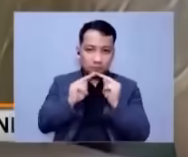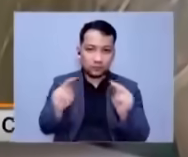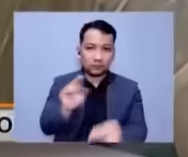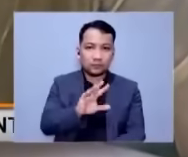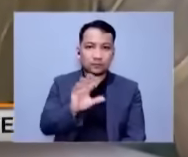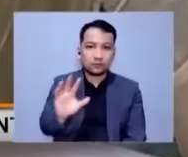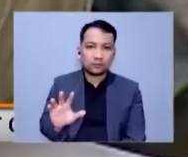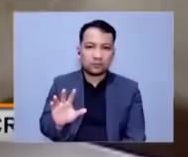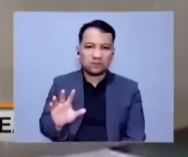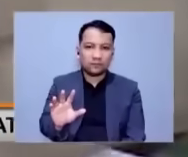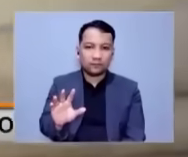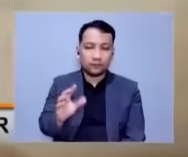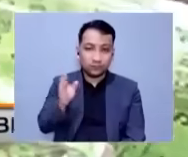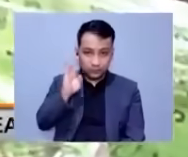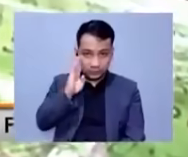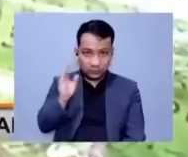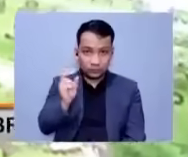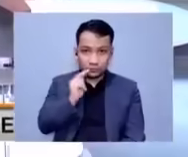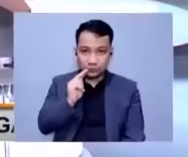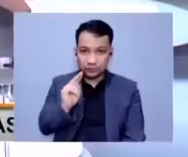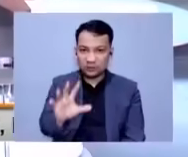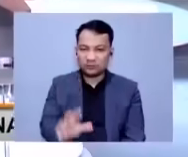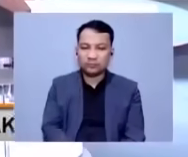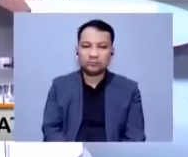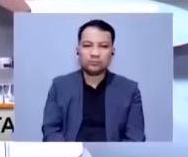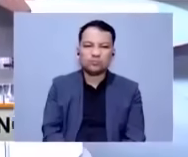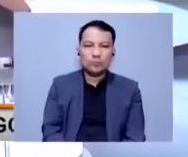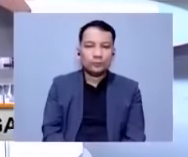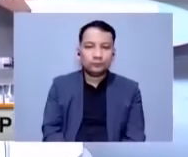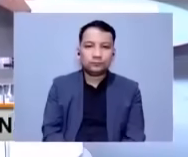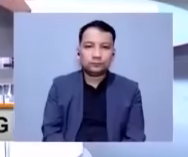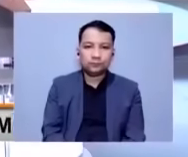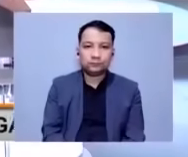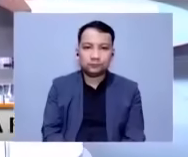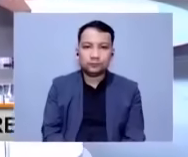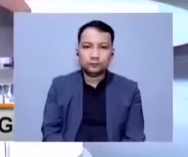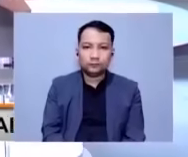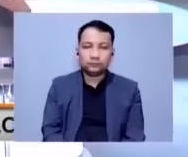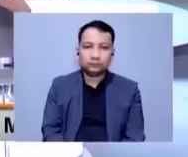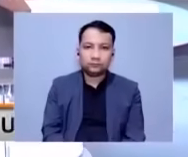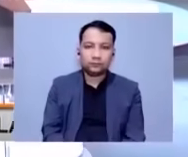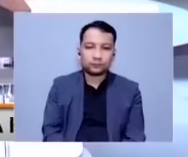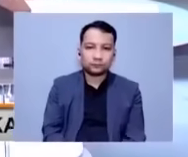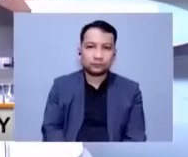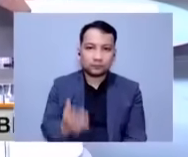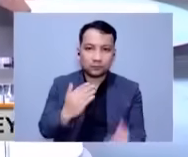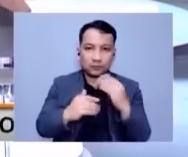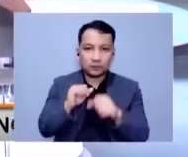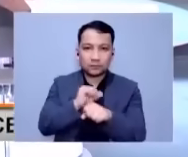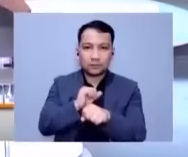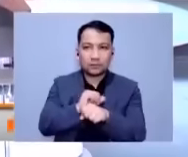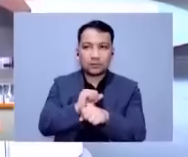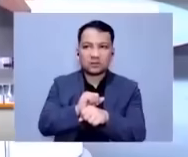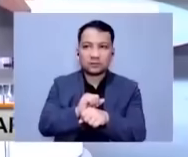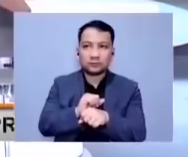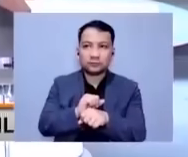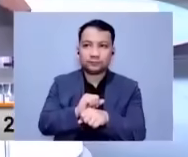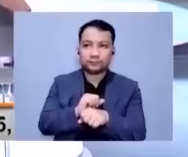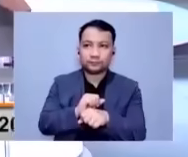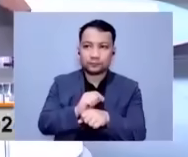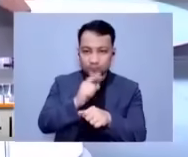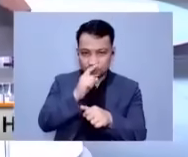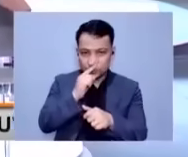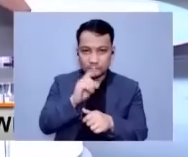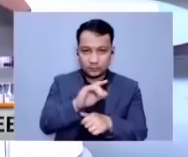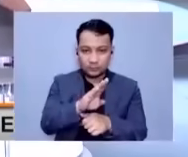frontline, Brian Castillo, News 5. Nabisto ang ilegal na pag-alok ng trabaho abroad ng isang immigration consultancy